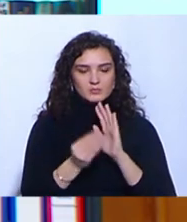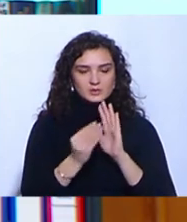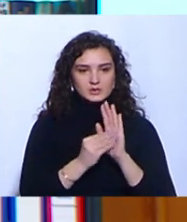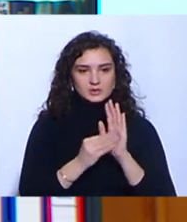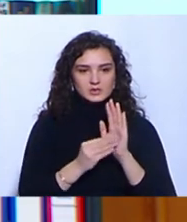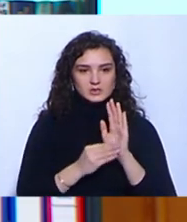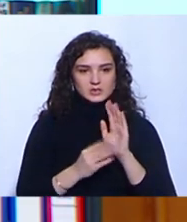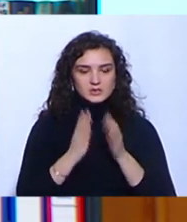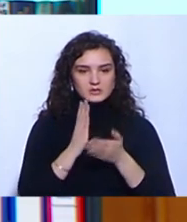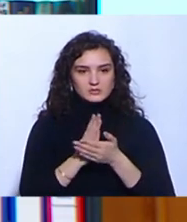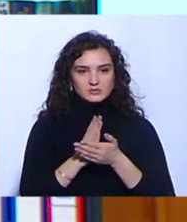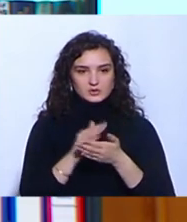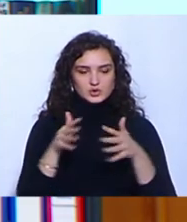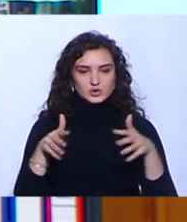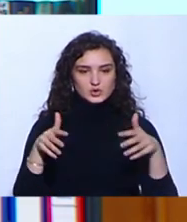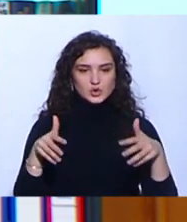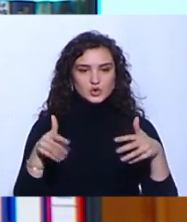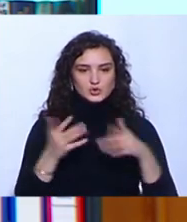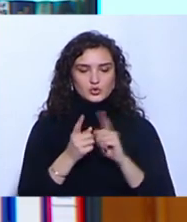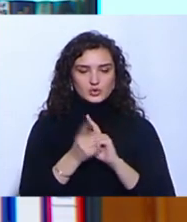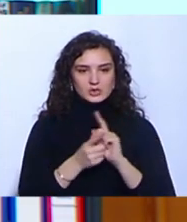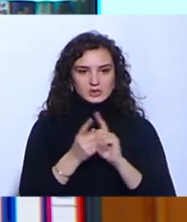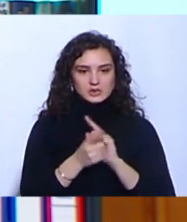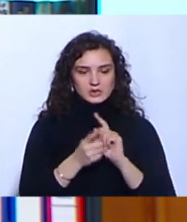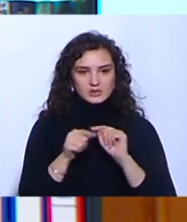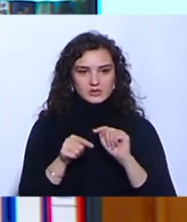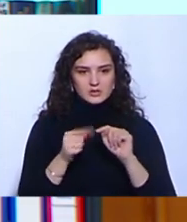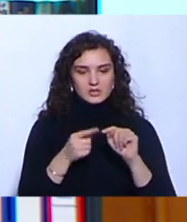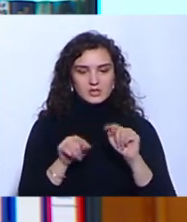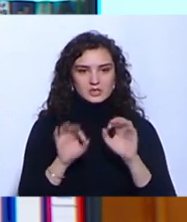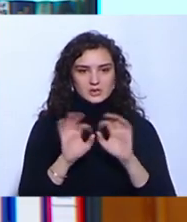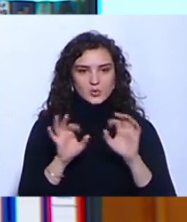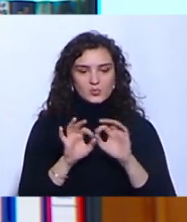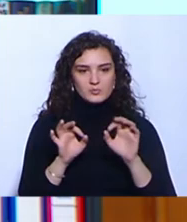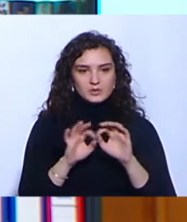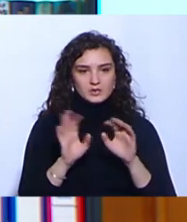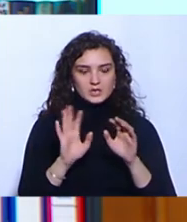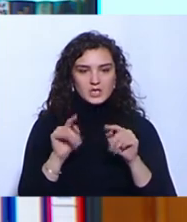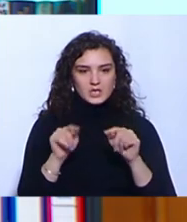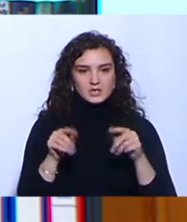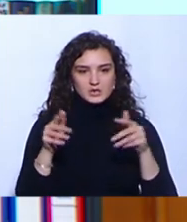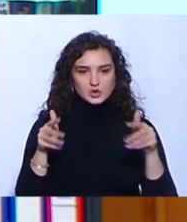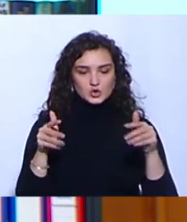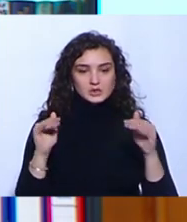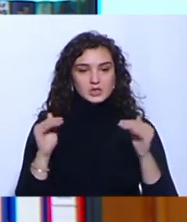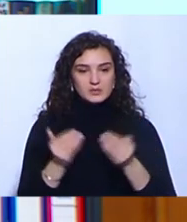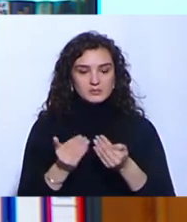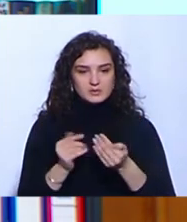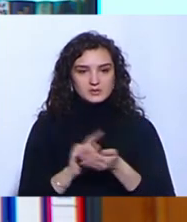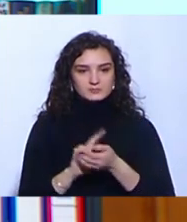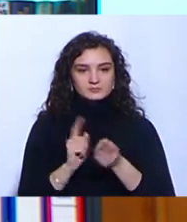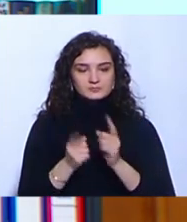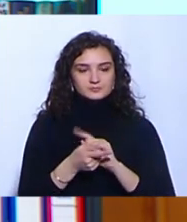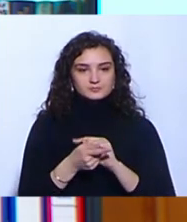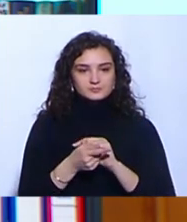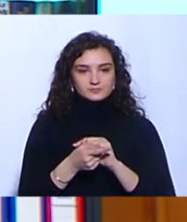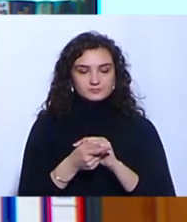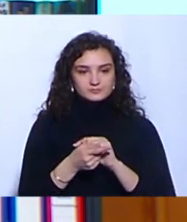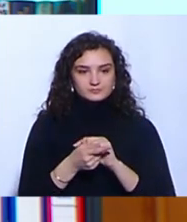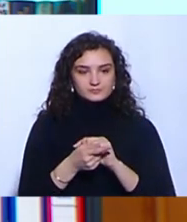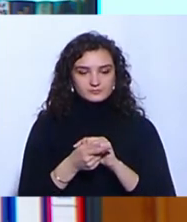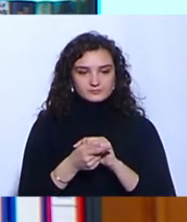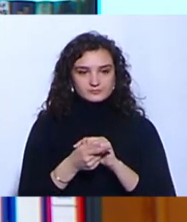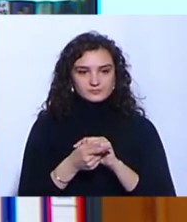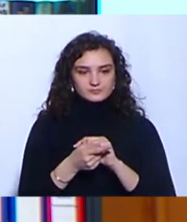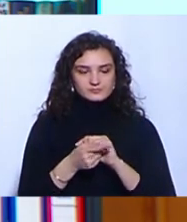შორის მითითებულია წონის კორექცია. ოღონდ აქ ლაპარაკი არა მკვეთრად წონის კლებაზე, არა